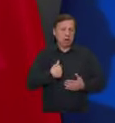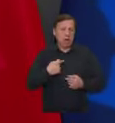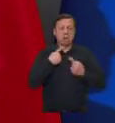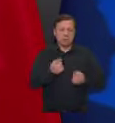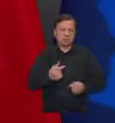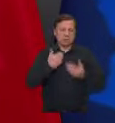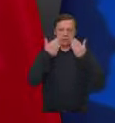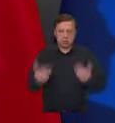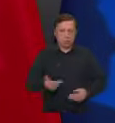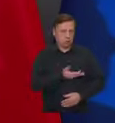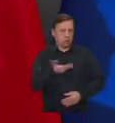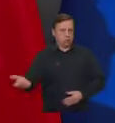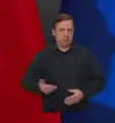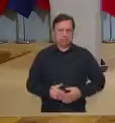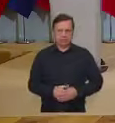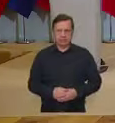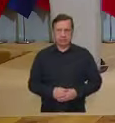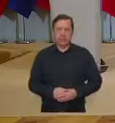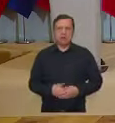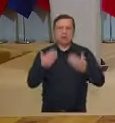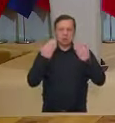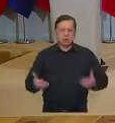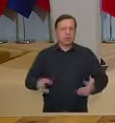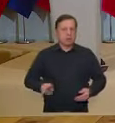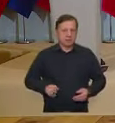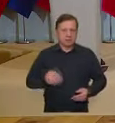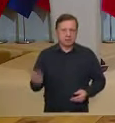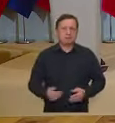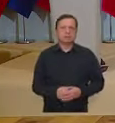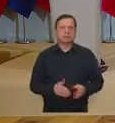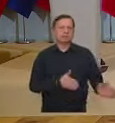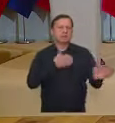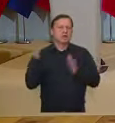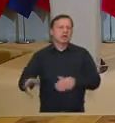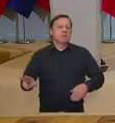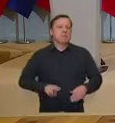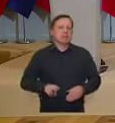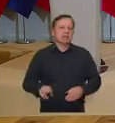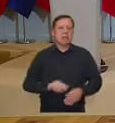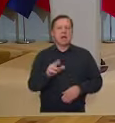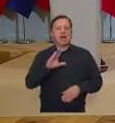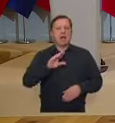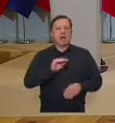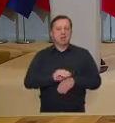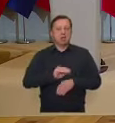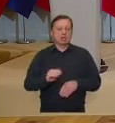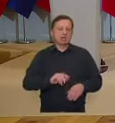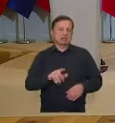Państwu dziękuję. Dziękuję bardzo, panie ministrze. Proszę bardzo o zabranie głosu ministra edukacji narodowej, pana Dariusza